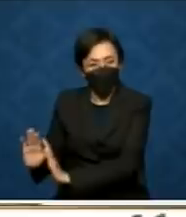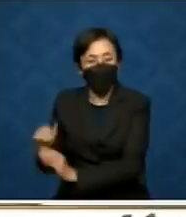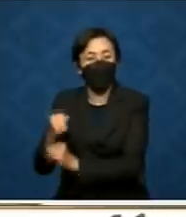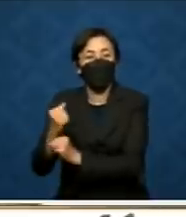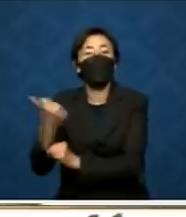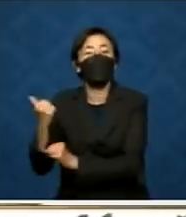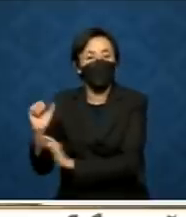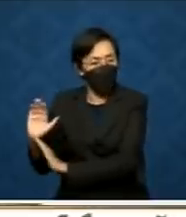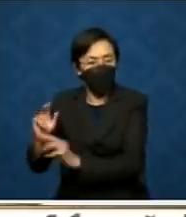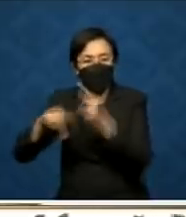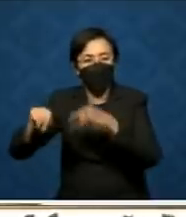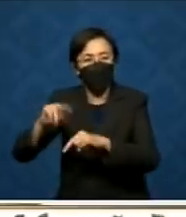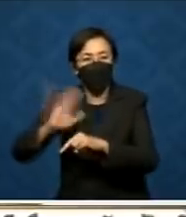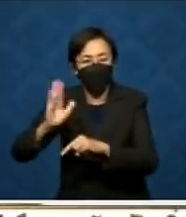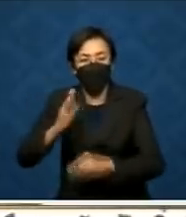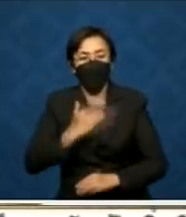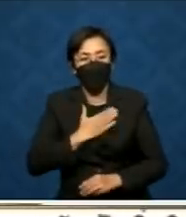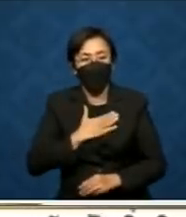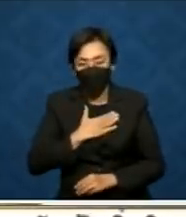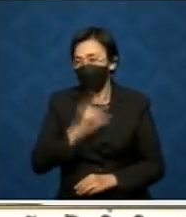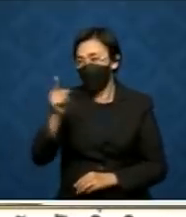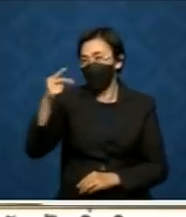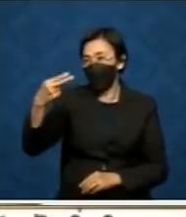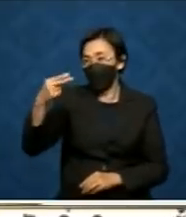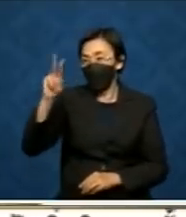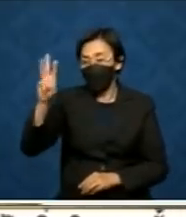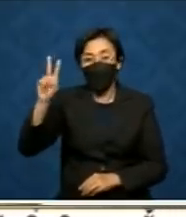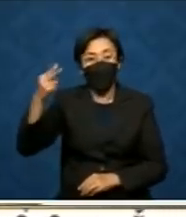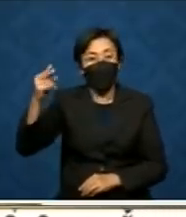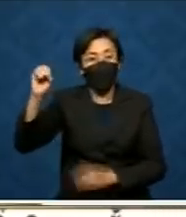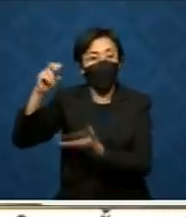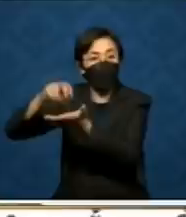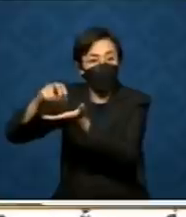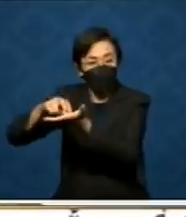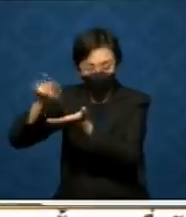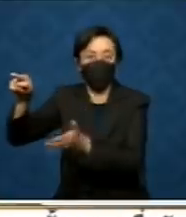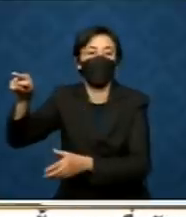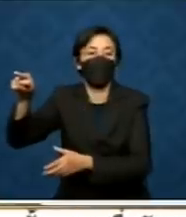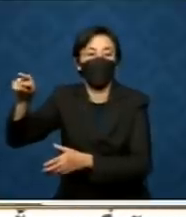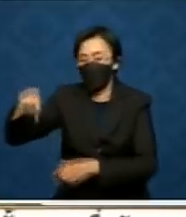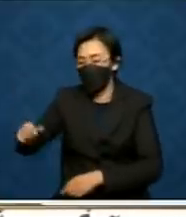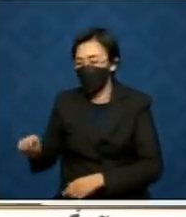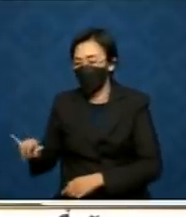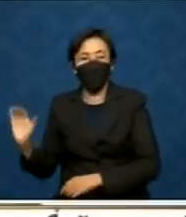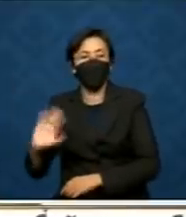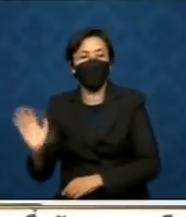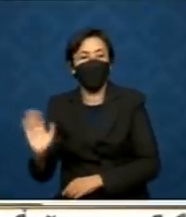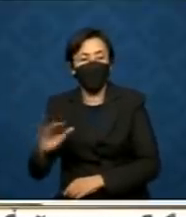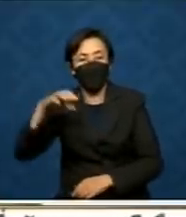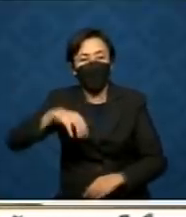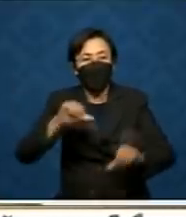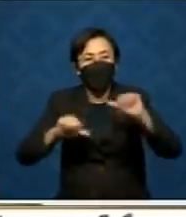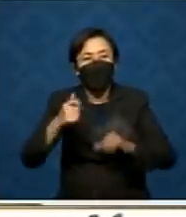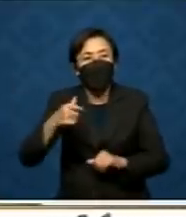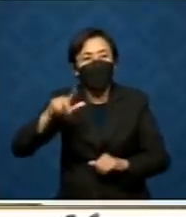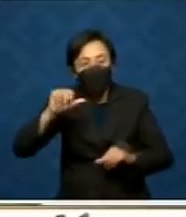อย่างอื่นได้คุณไม่ต้องมาจอดหรอกผมจะเอาที่เอก PRโจก็พอพวกคุณไปทำอย่างอื่นองค์การเภสัชกรรมทำอย่างอื่น